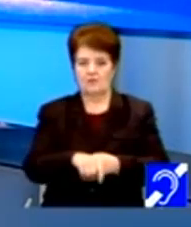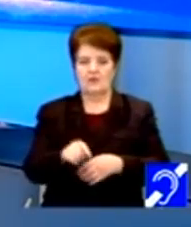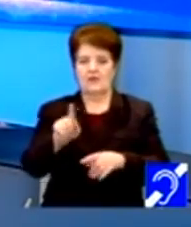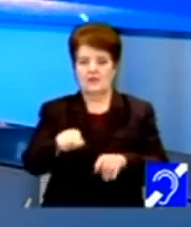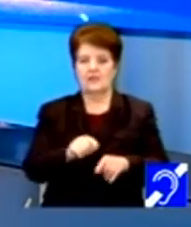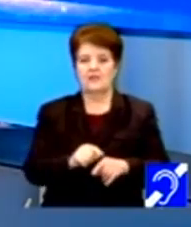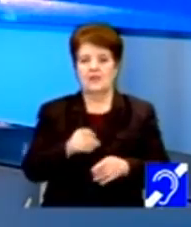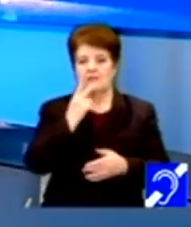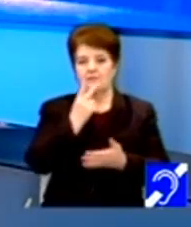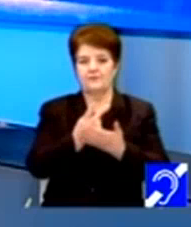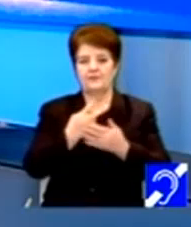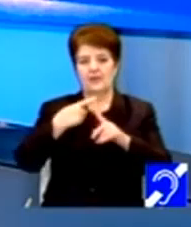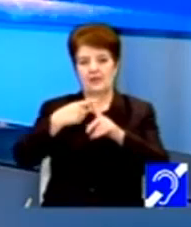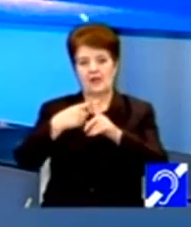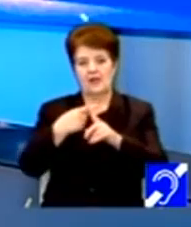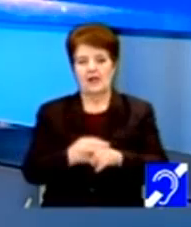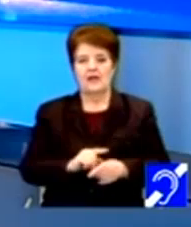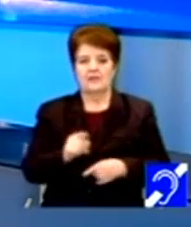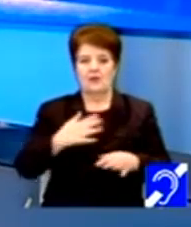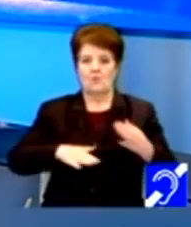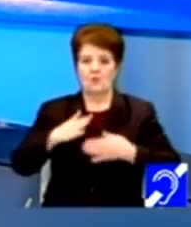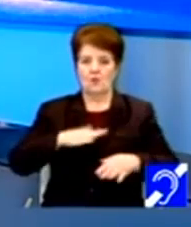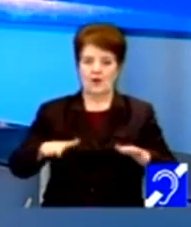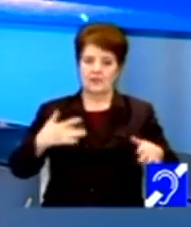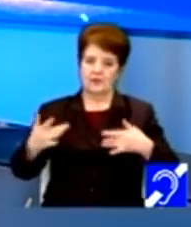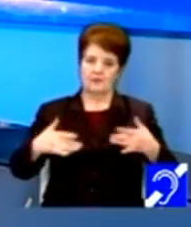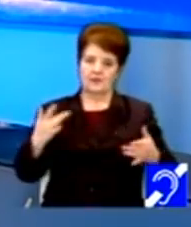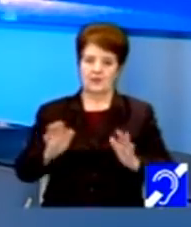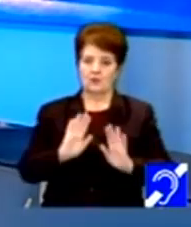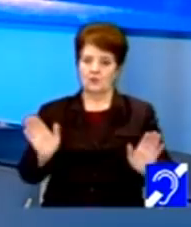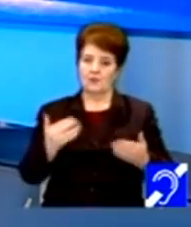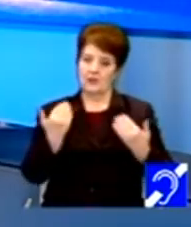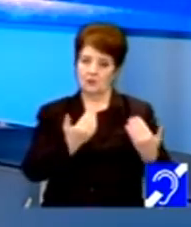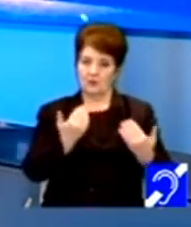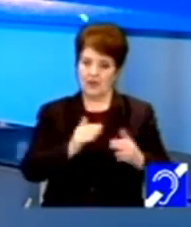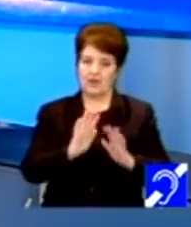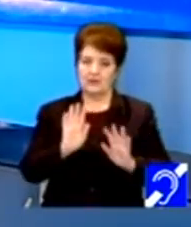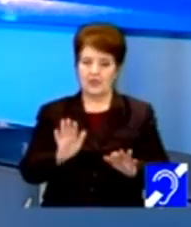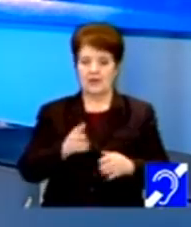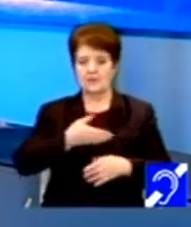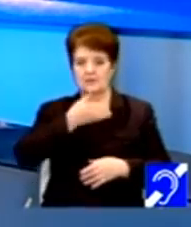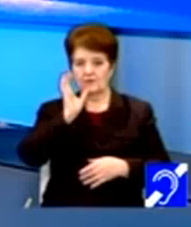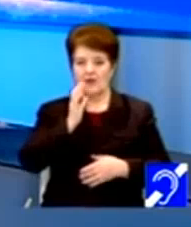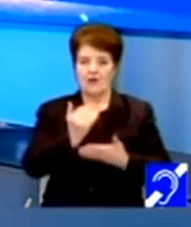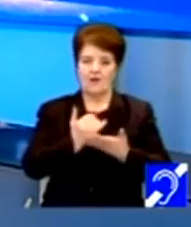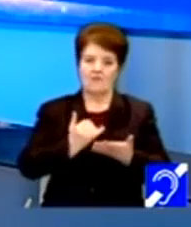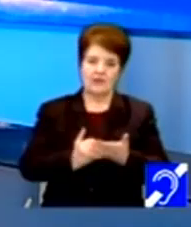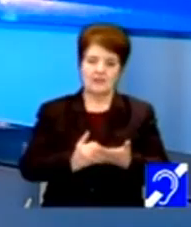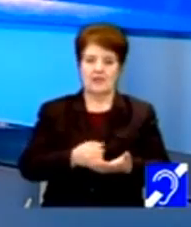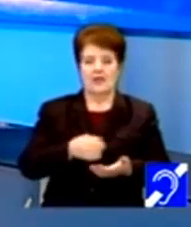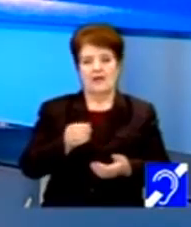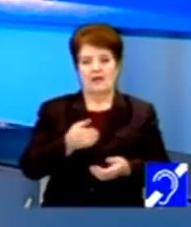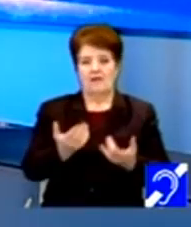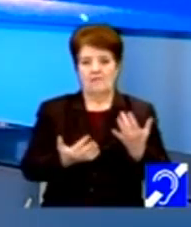în scoarul catedralei. Acolo cei mici s-au bucurat de un spectacol numai pentru ei, iar cei mari s-au încălzit cu un pahar de vin fiert sau ceai,